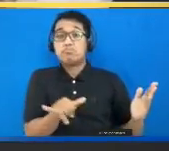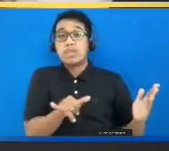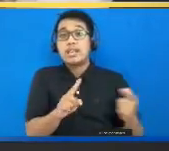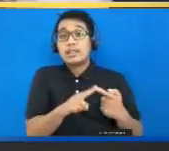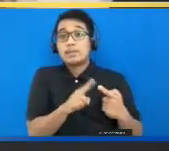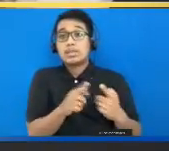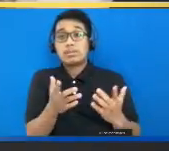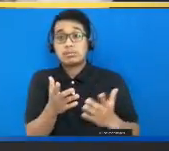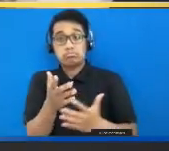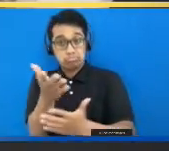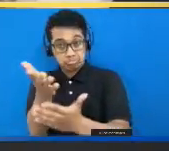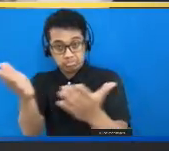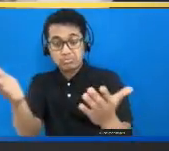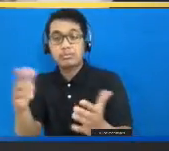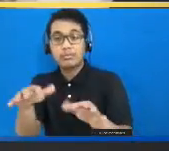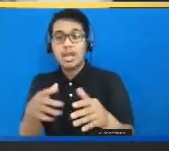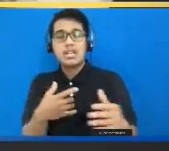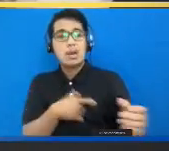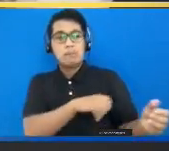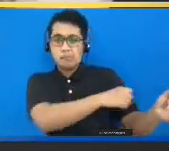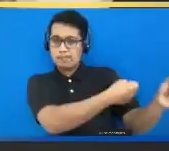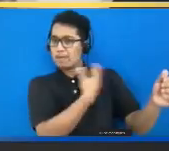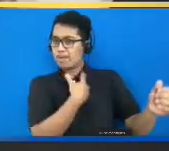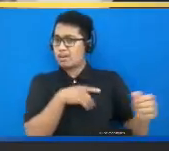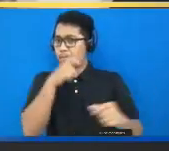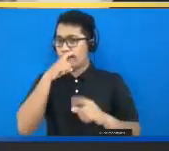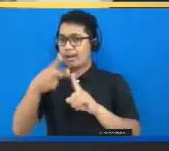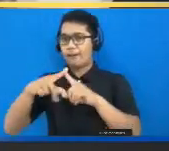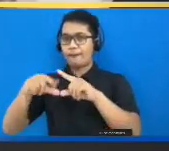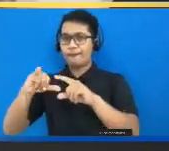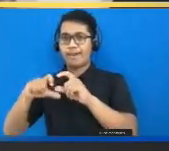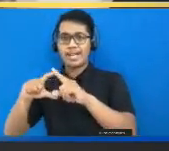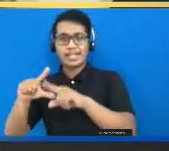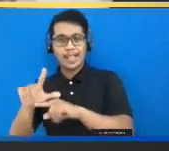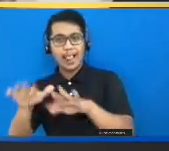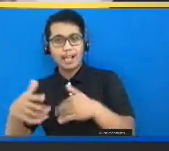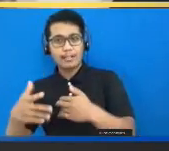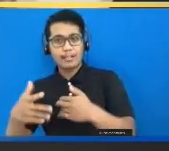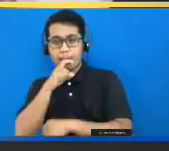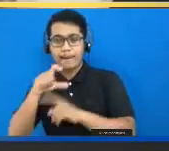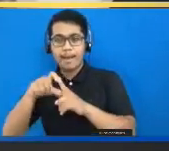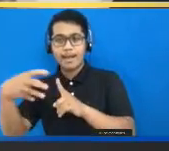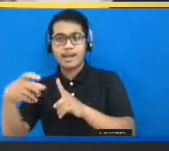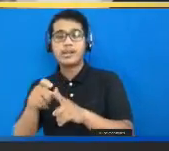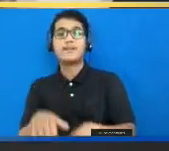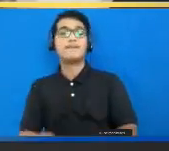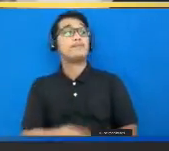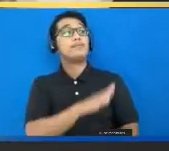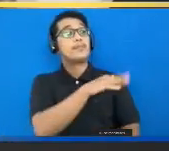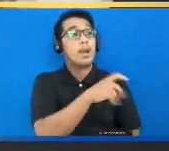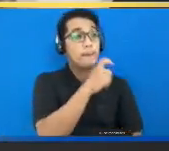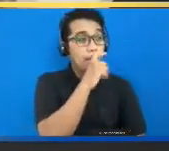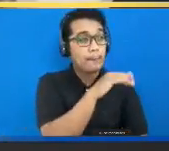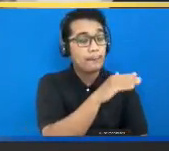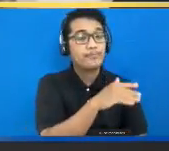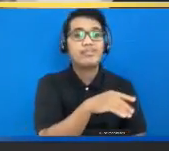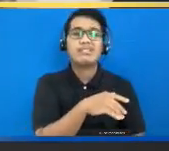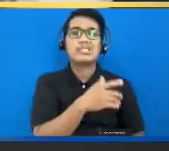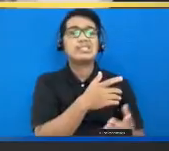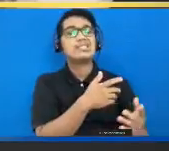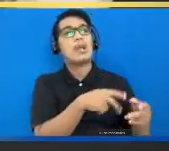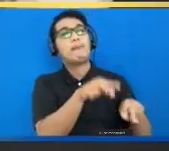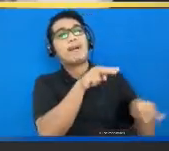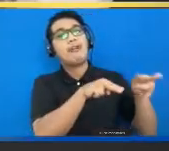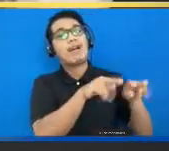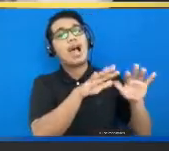juga tanggapan dari Pak Faisal Basri dan Pak Dede gitu nah Paidi Seberapa jauh sih hasil pengawasan atau